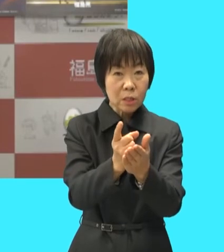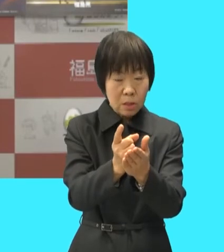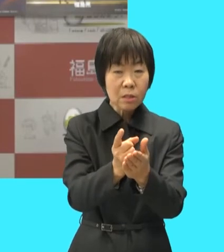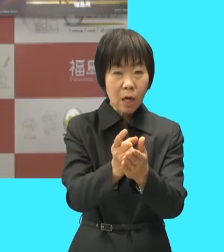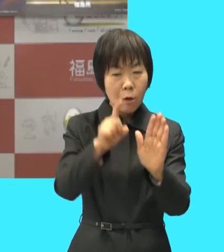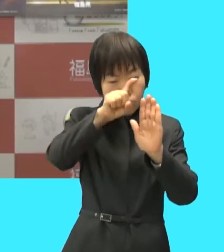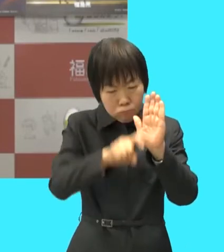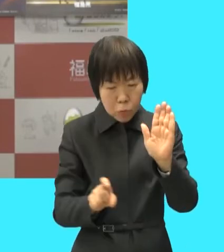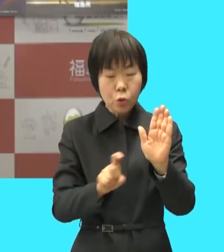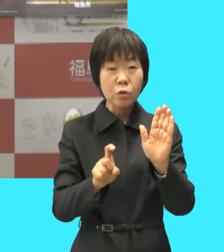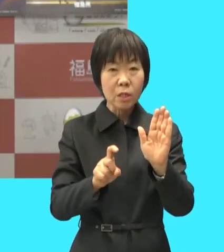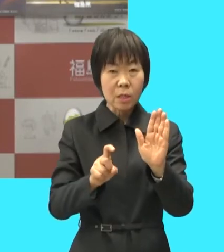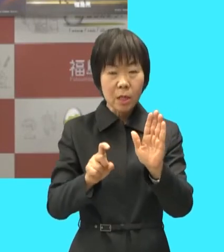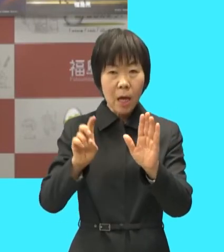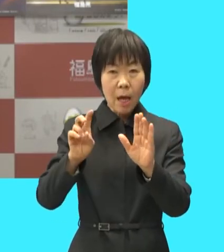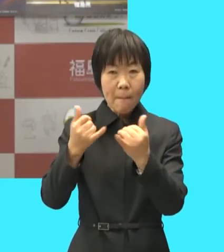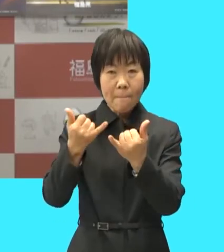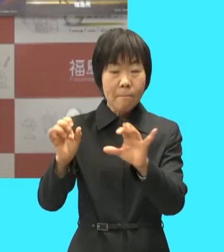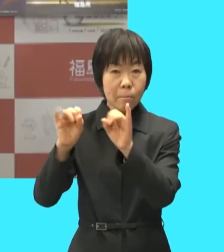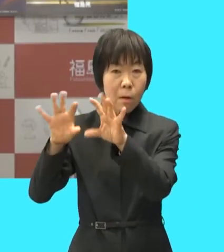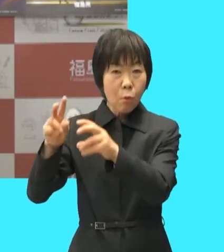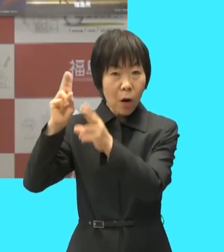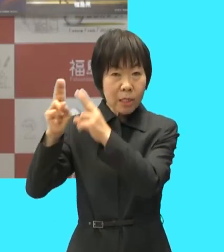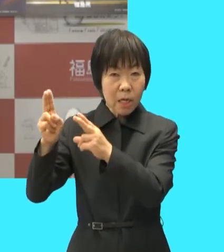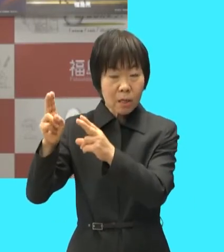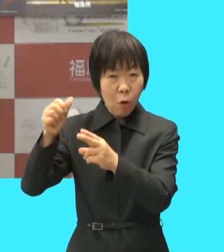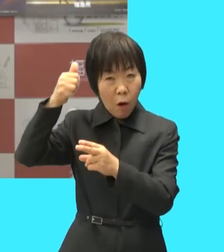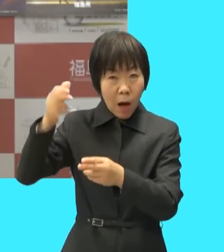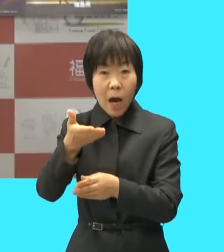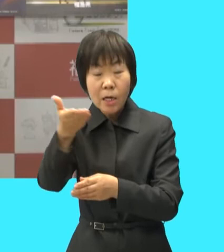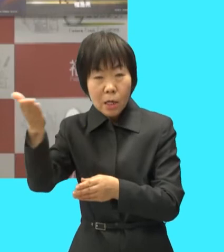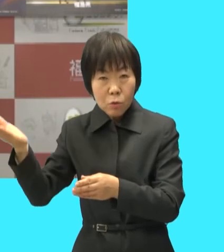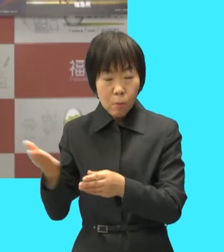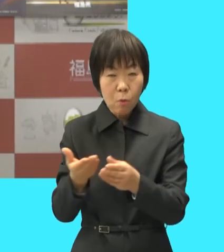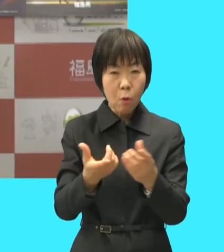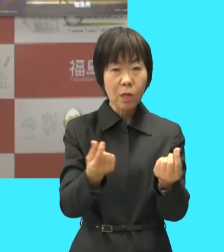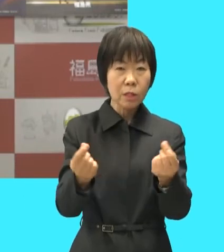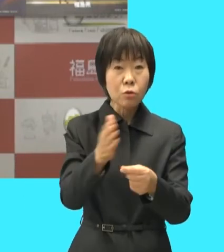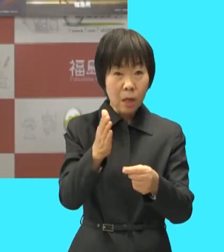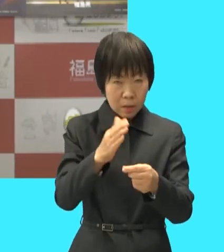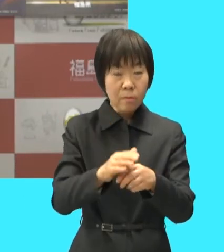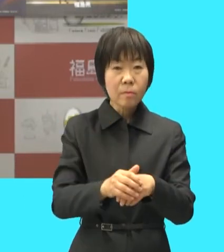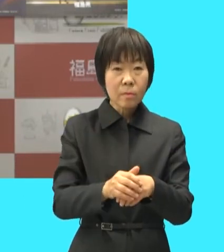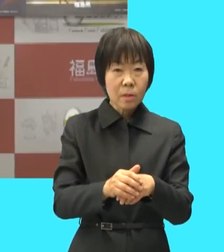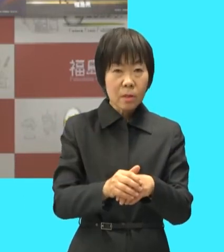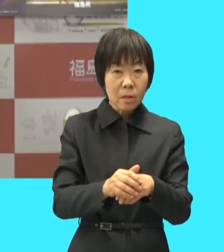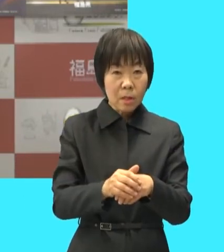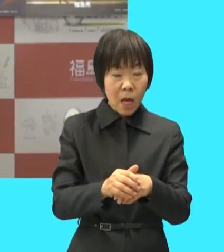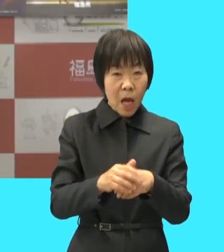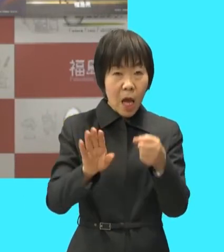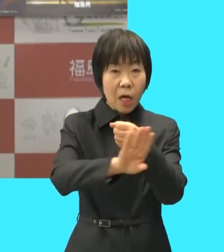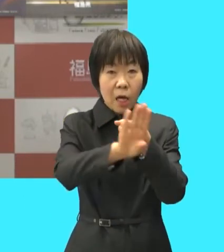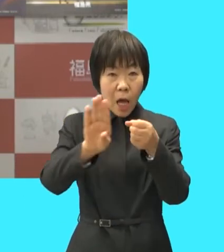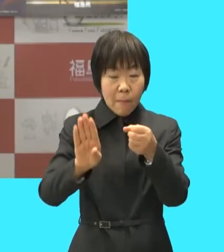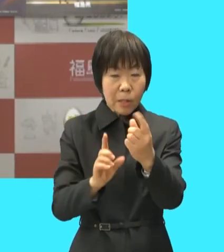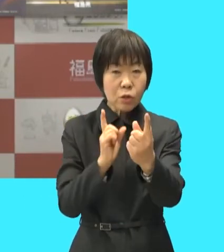ような県内の読者に対してアンケート実施しているものでも、まあ、県外だったかとは思うんですけれども、原発に対する関